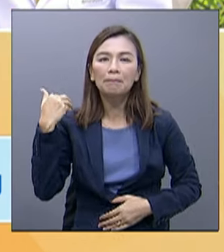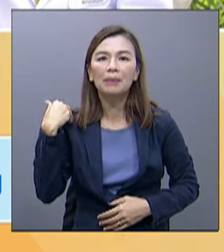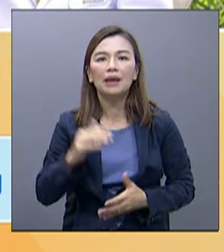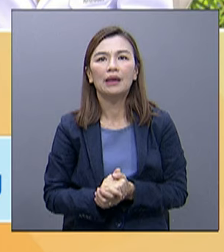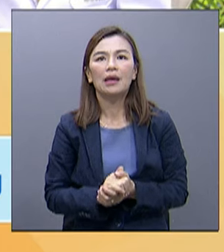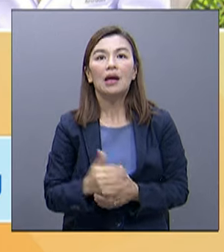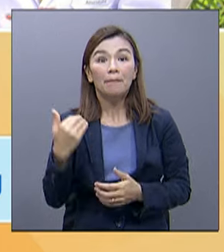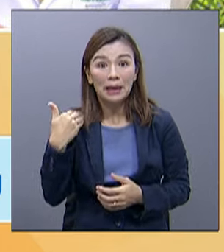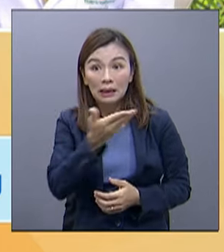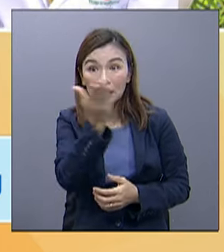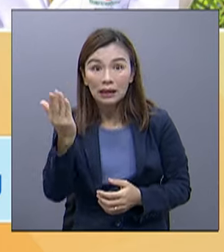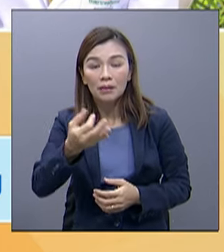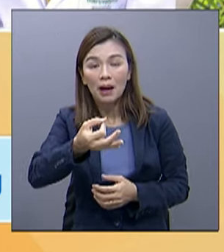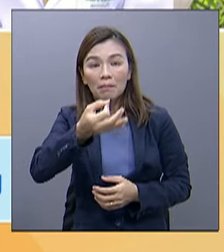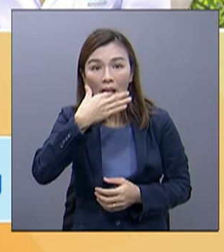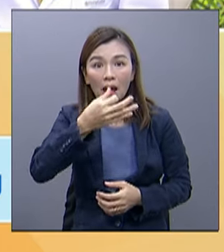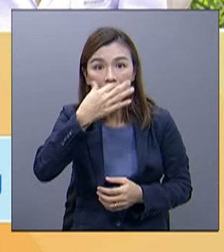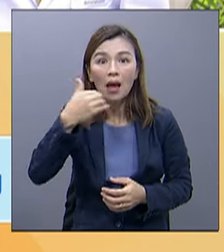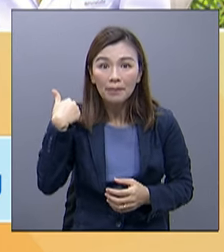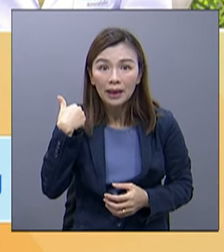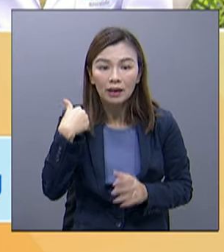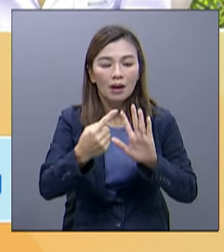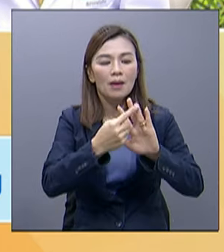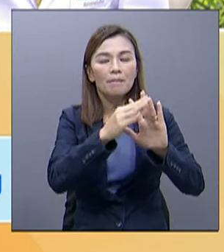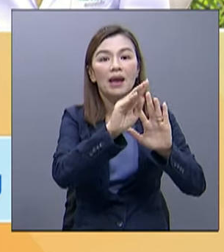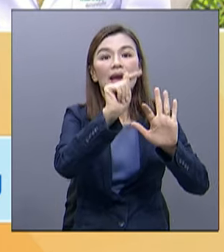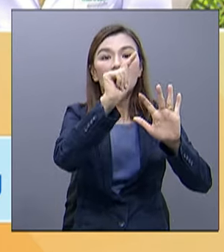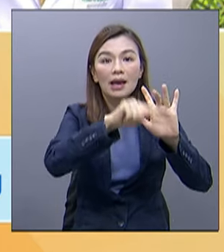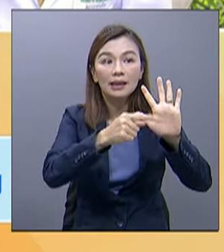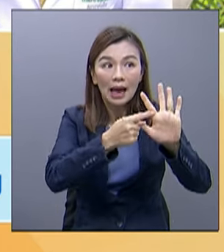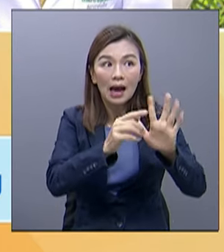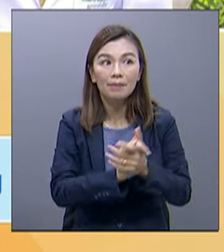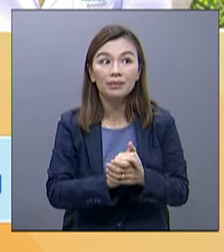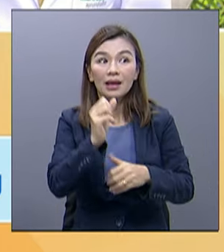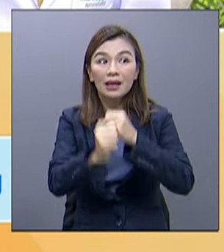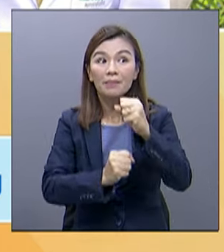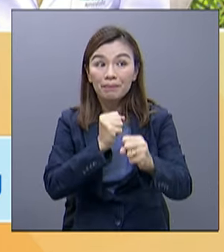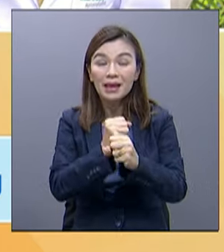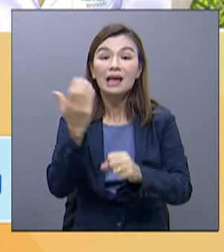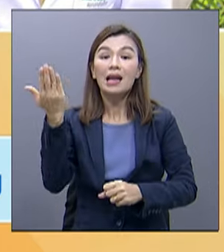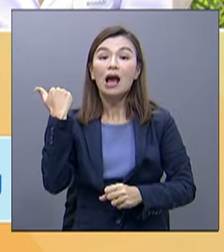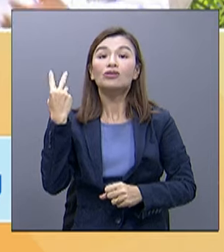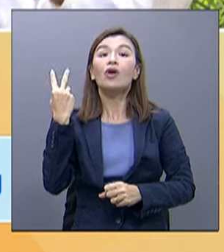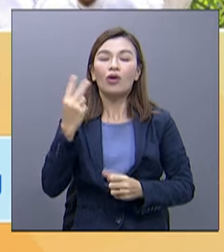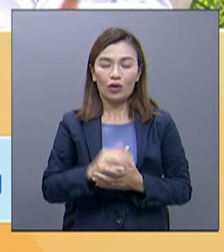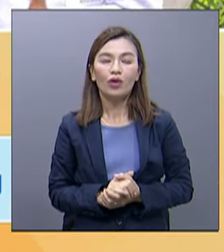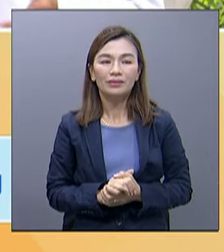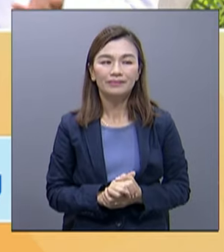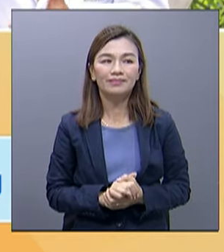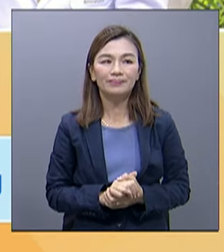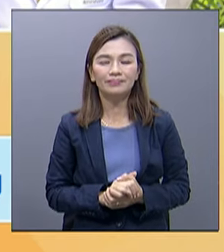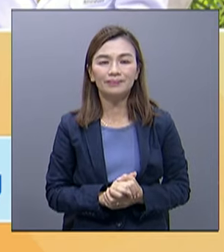ทานอยู่ด้วยซ้ำอตัวที่ 2นะออกมาเมื่อปี 2ปีก่อนนาซีนนาซีนเราก็อยู่ในใน